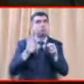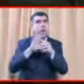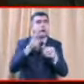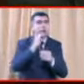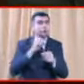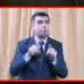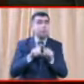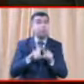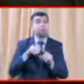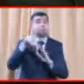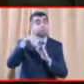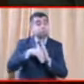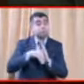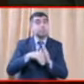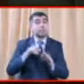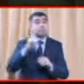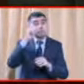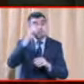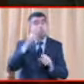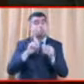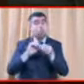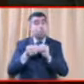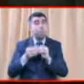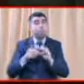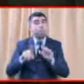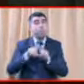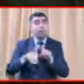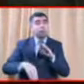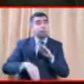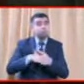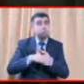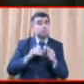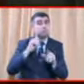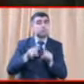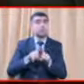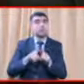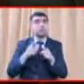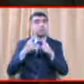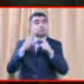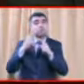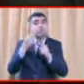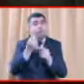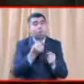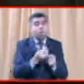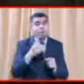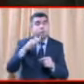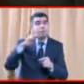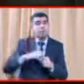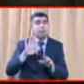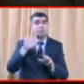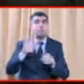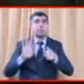هذه النسبه اللي هي مع الاسف باقيه هابطه. في الابتدائي كنوصلوا المعدل الوطني هو 95، ولكن في